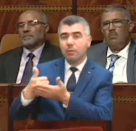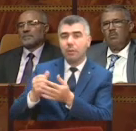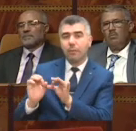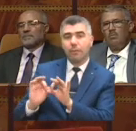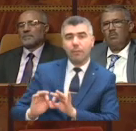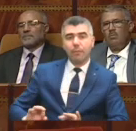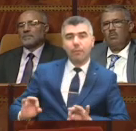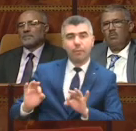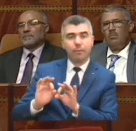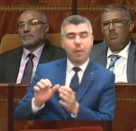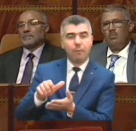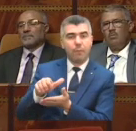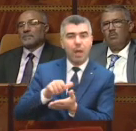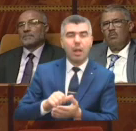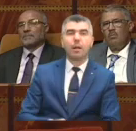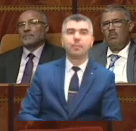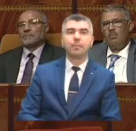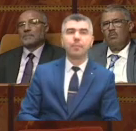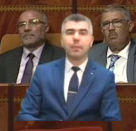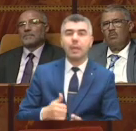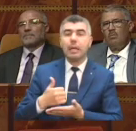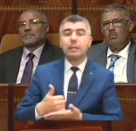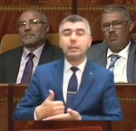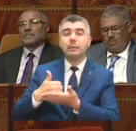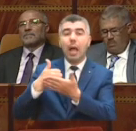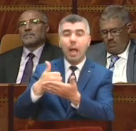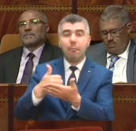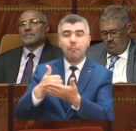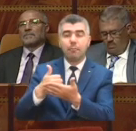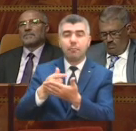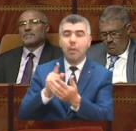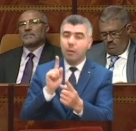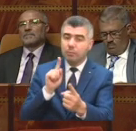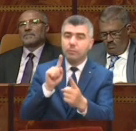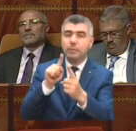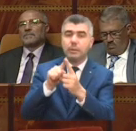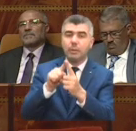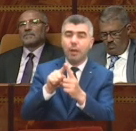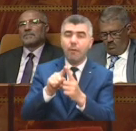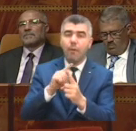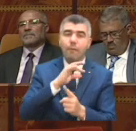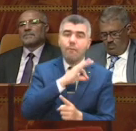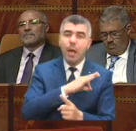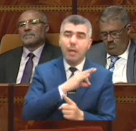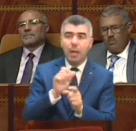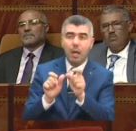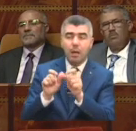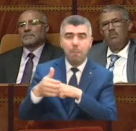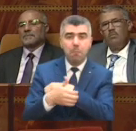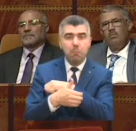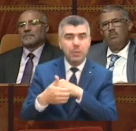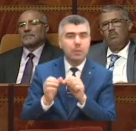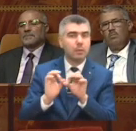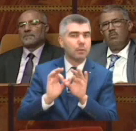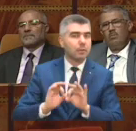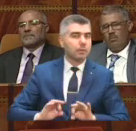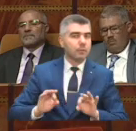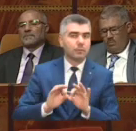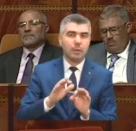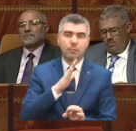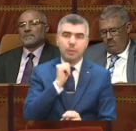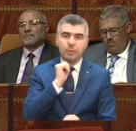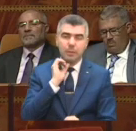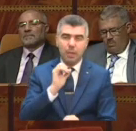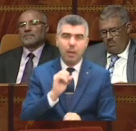الفلاح. الدعم لا يصير فعليا للمستحقين ولا يستفيد منه المتضررون. سيد الوزير، إدارة